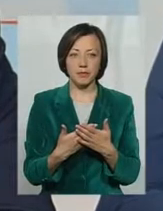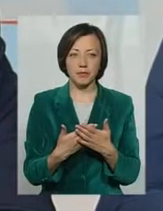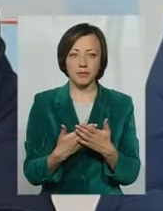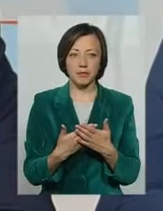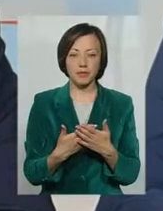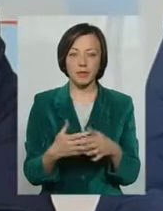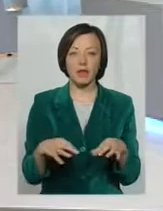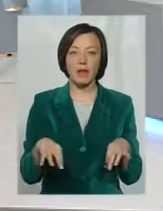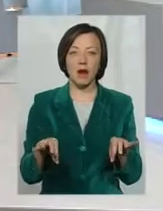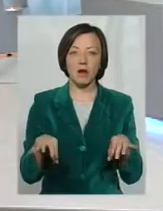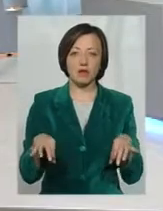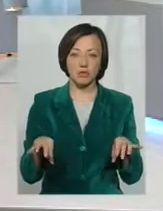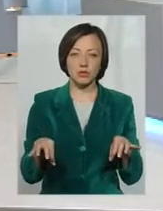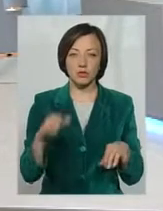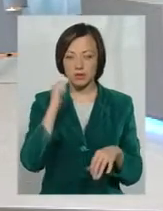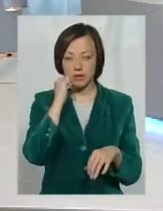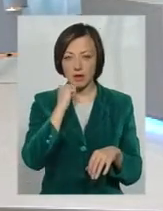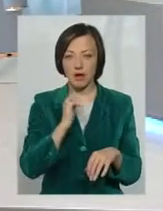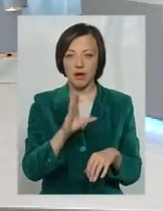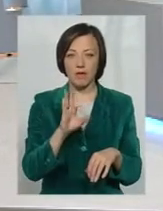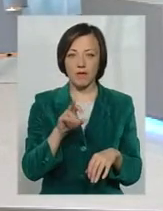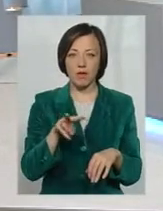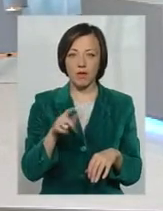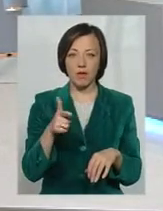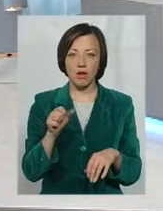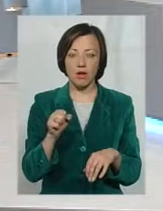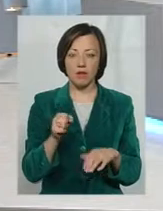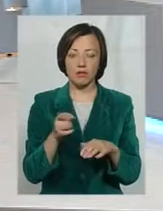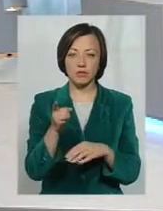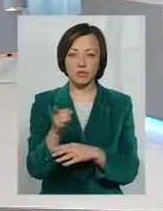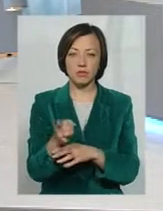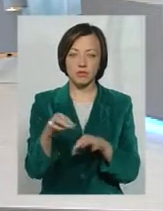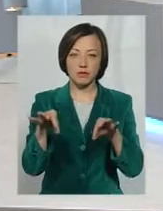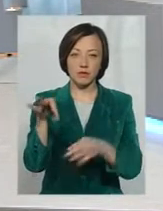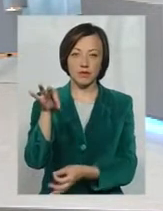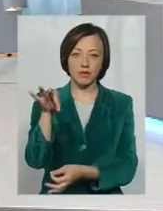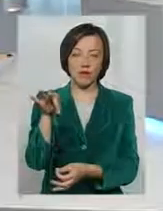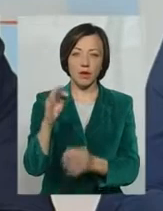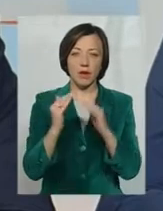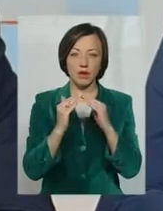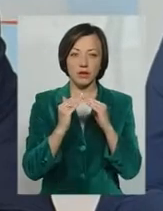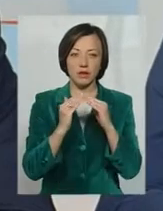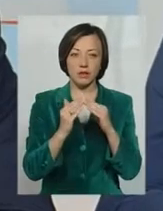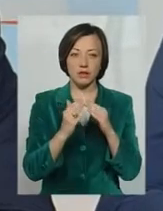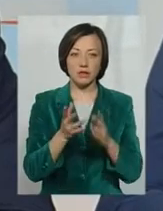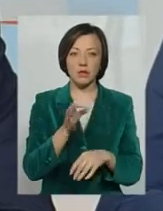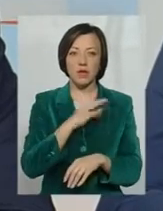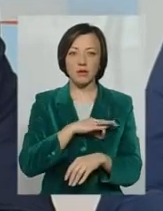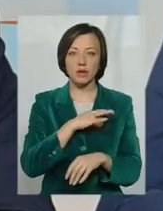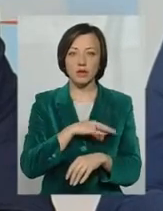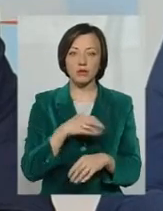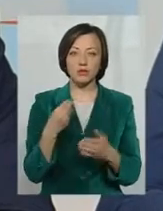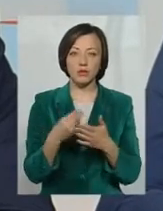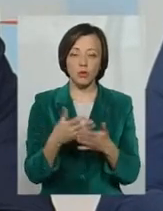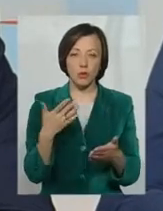самий транспортний засіб. Стару «Волгу», яка на сьогоднішній день стоїть в гаражі, вибачте, на експлуатацію її потрібно більше десятка тисяч гривень,